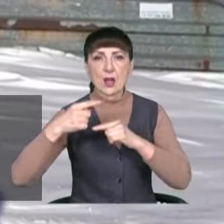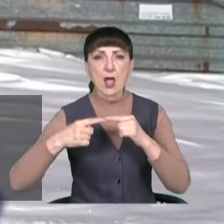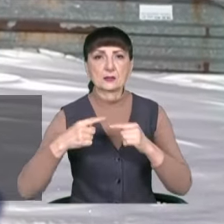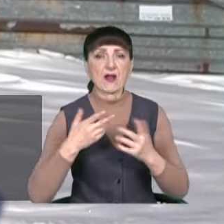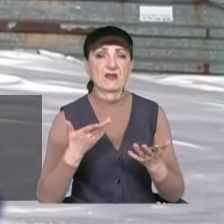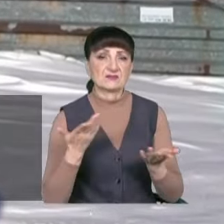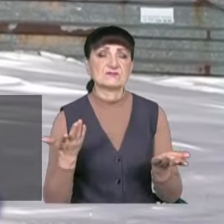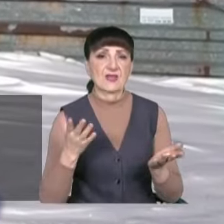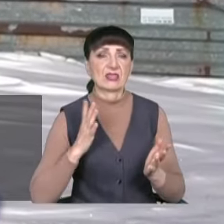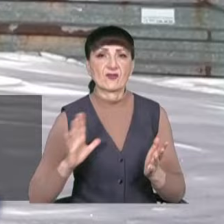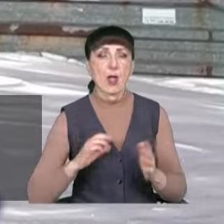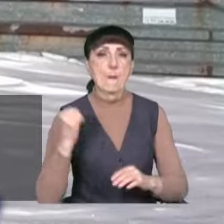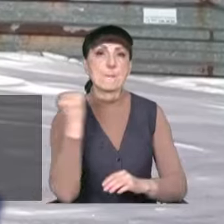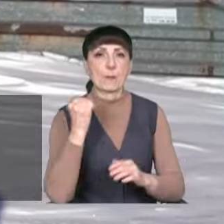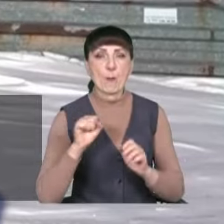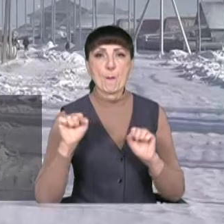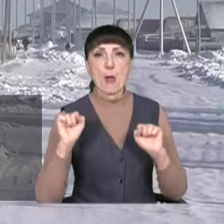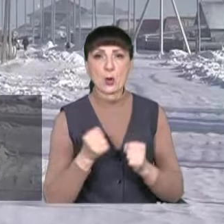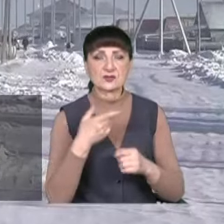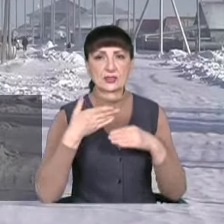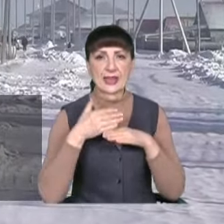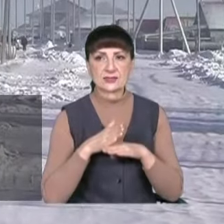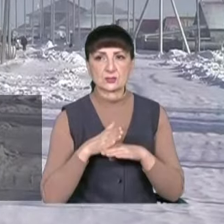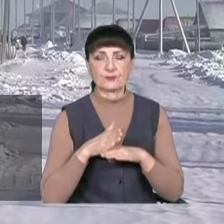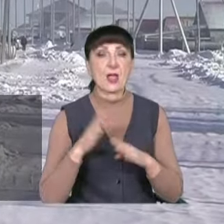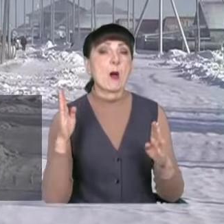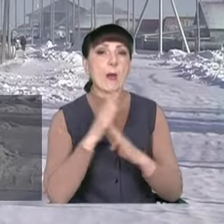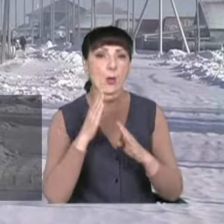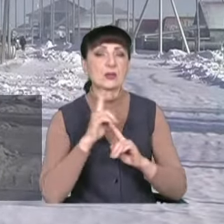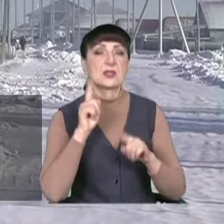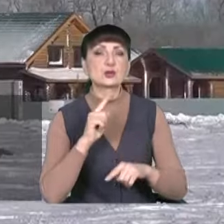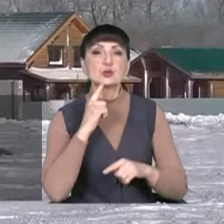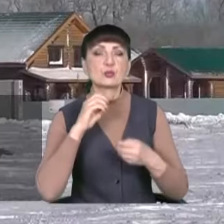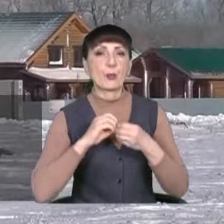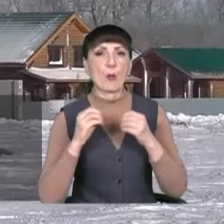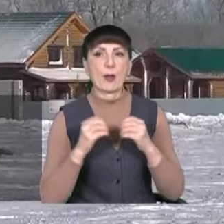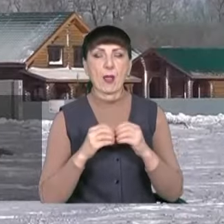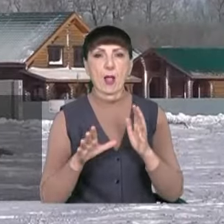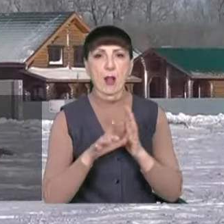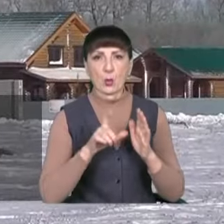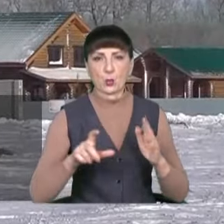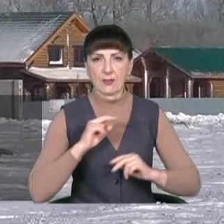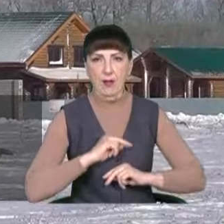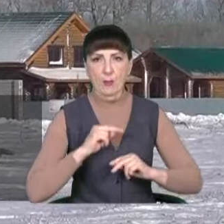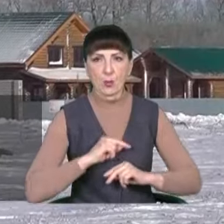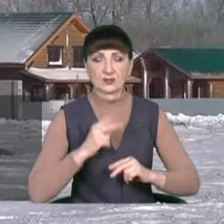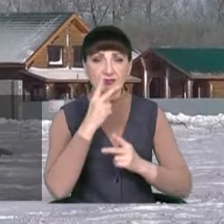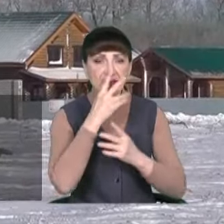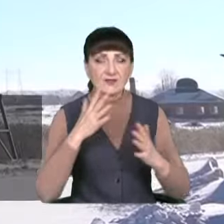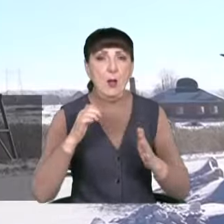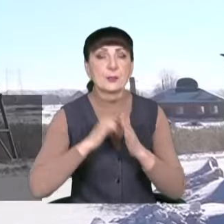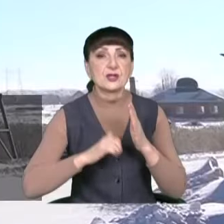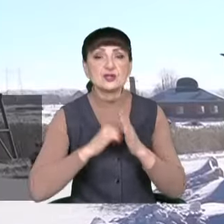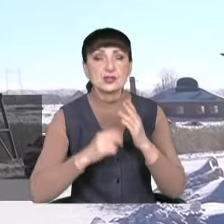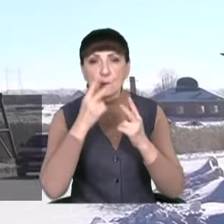этого. И мороз ударил, он треснул, все. Впрочем, непогода затрудняет и работу местных электриков. Из-за нулевой видимости найти причину